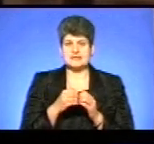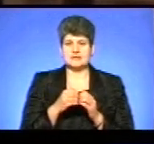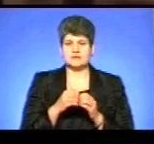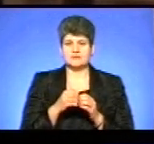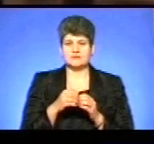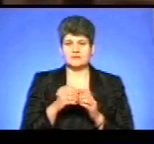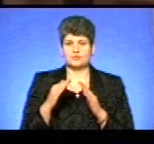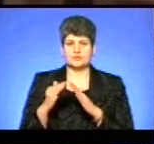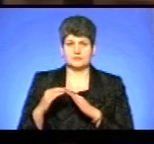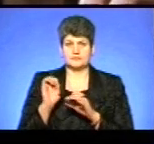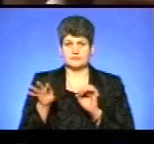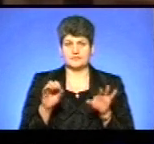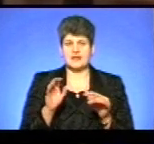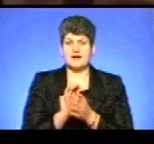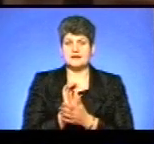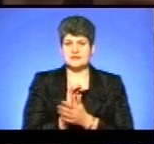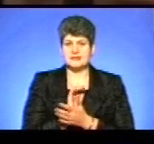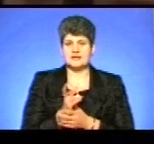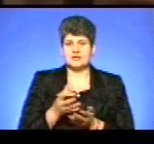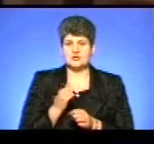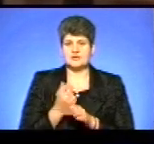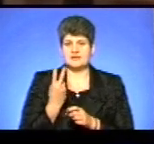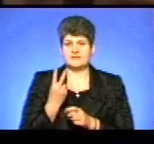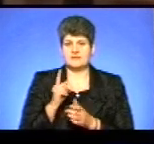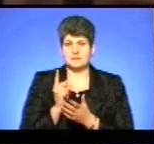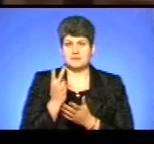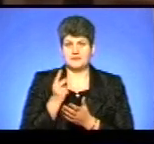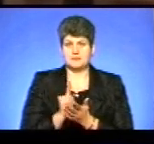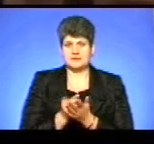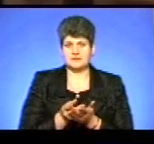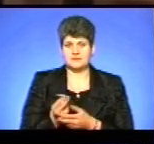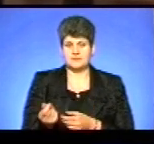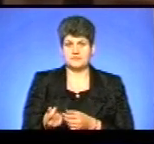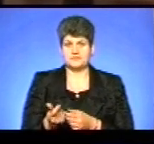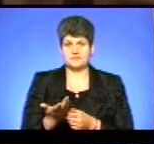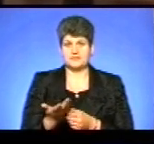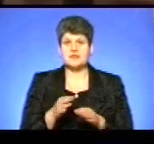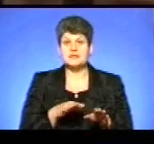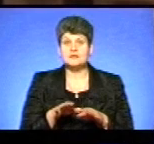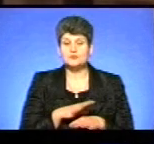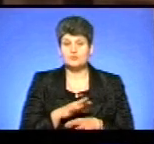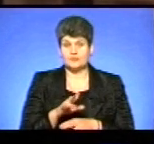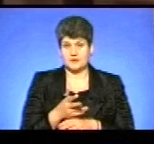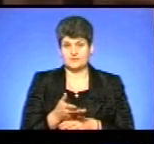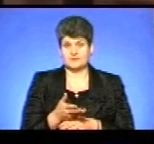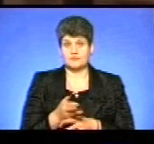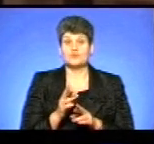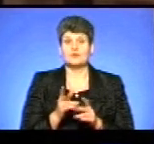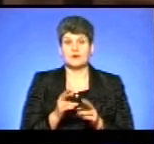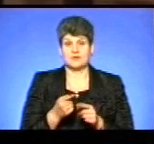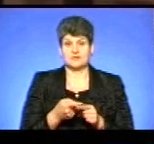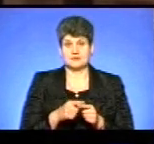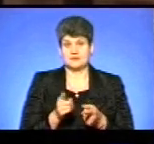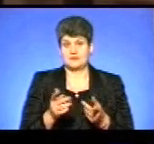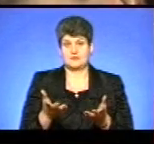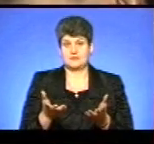розложити газети і виплатити 2 виплати. При тому, що ще й слизько в п'ятницю було. Ну, просто то реально,